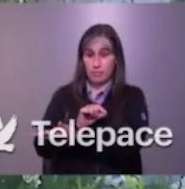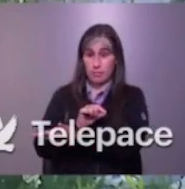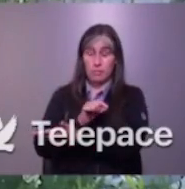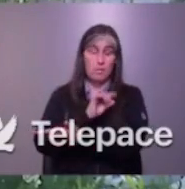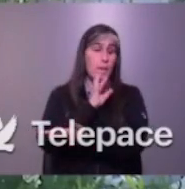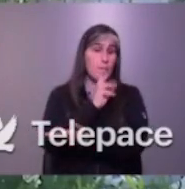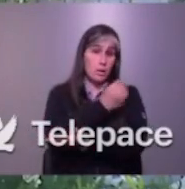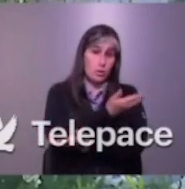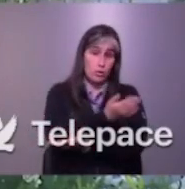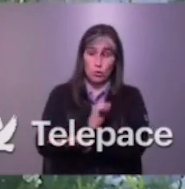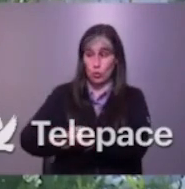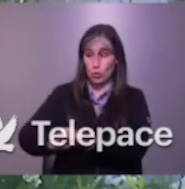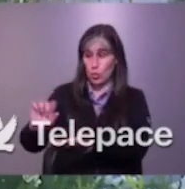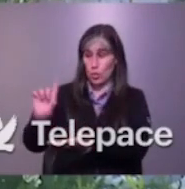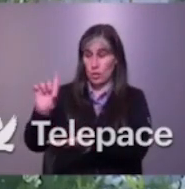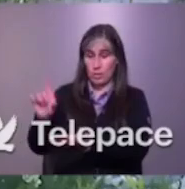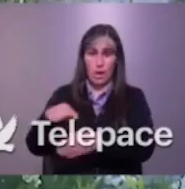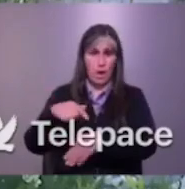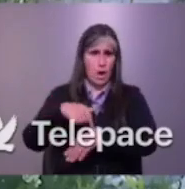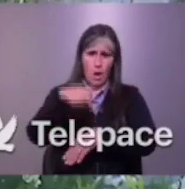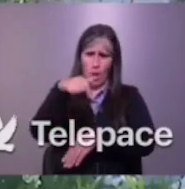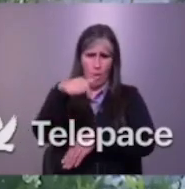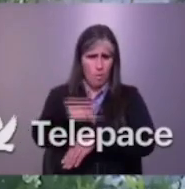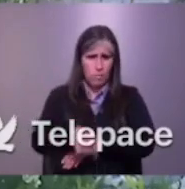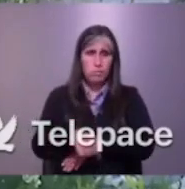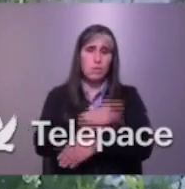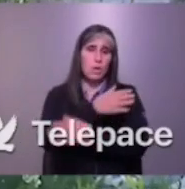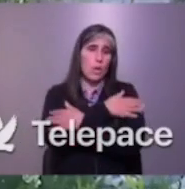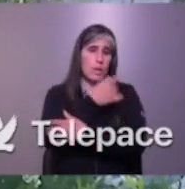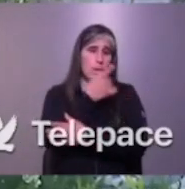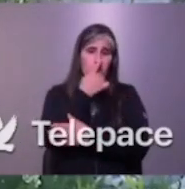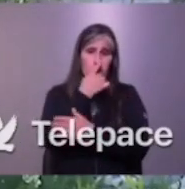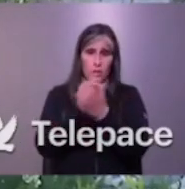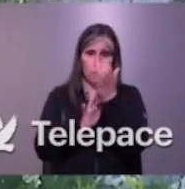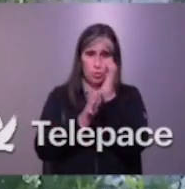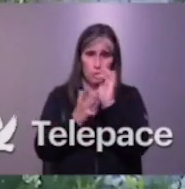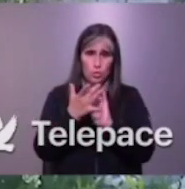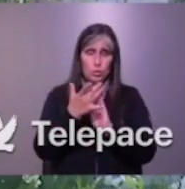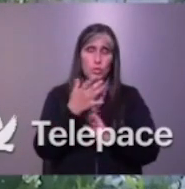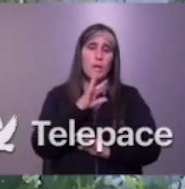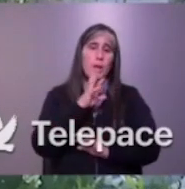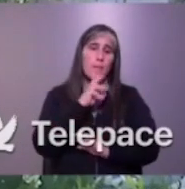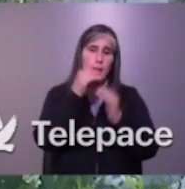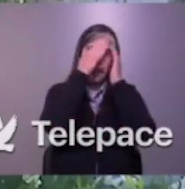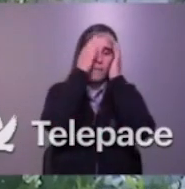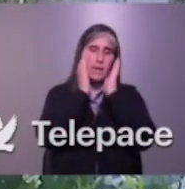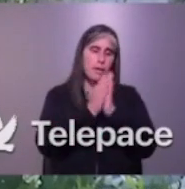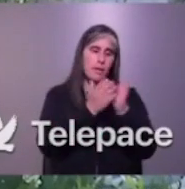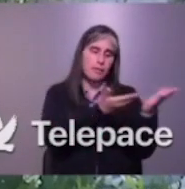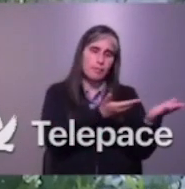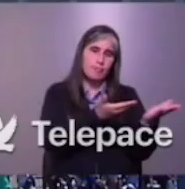mère. » Et à partir de cette heure-là, le disciple l'a pris chez lui.